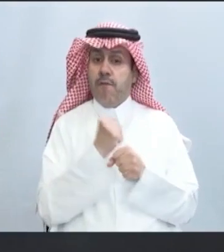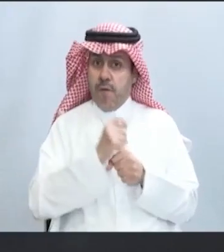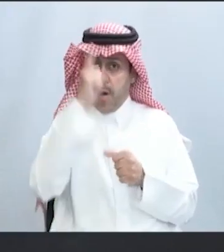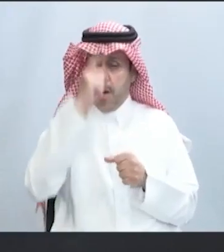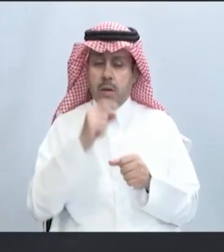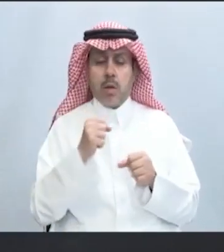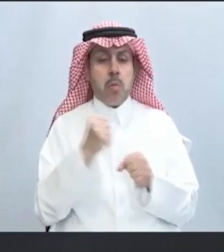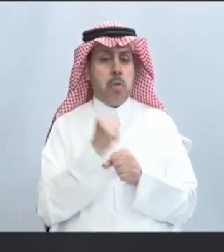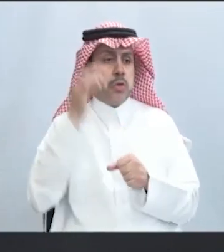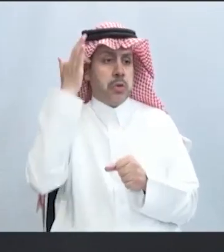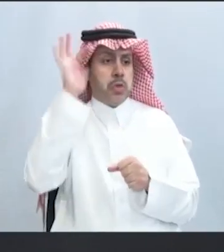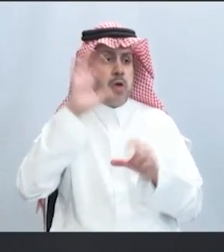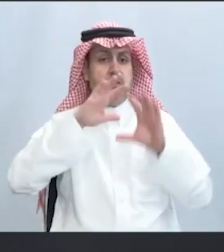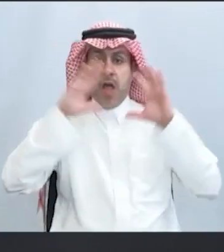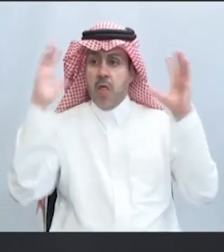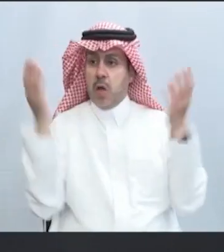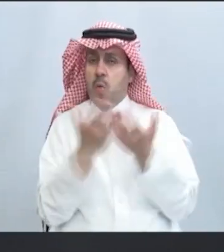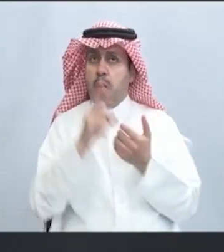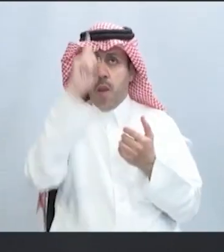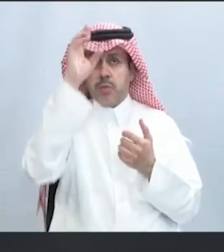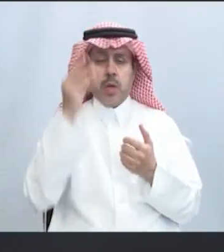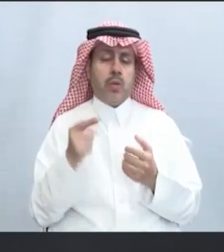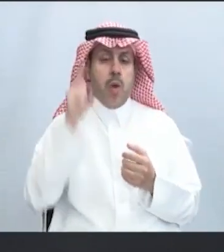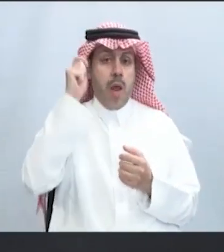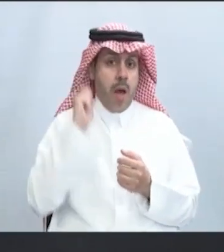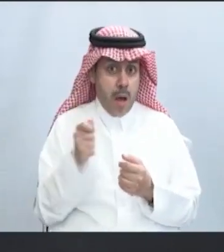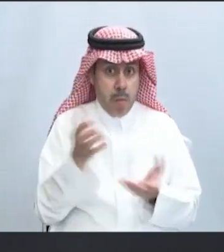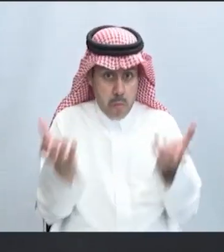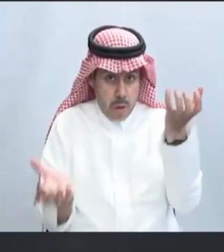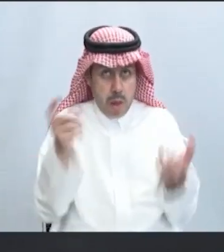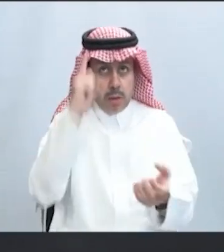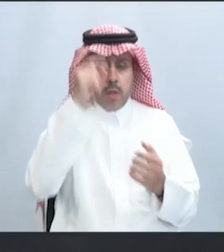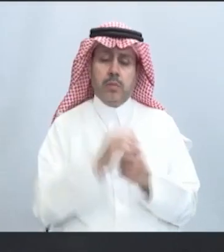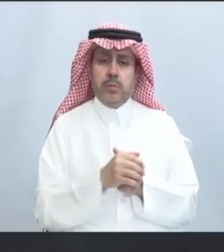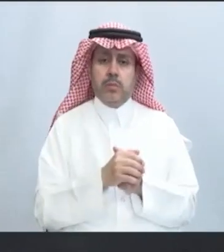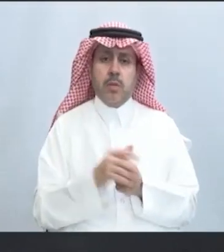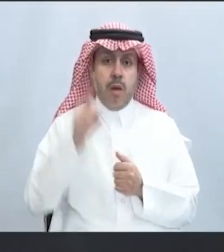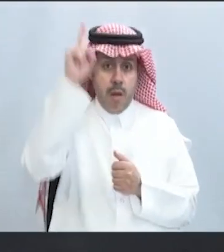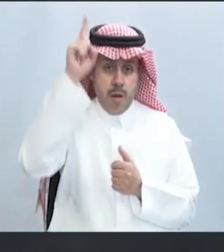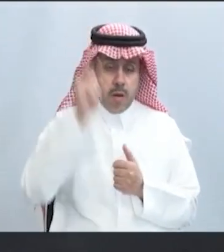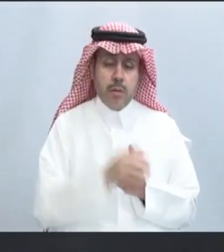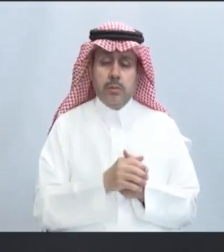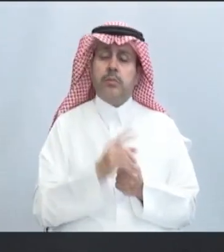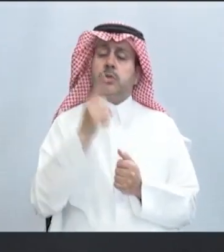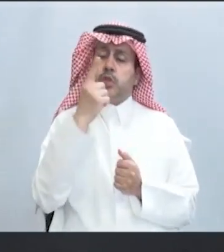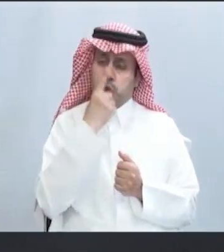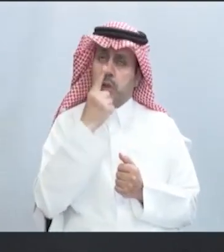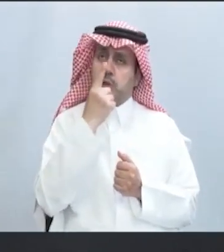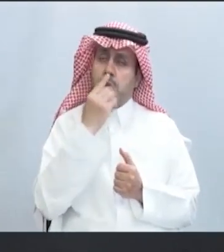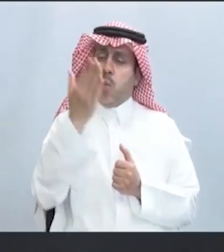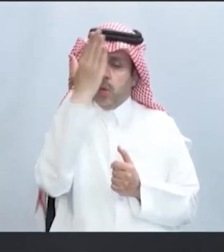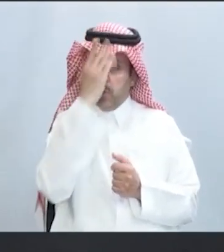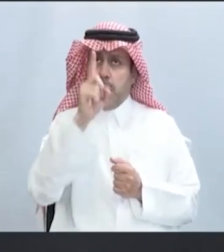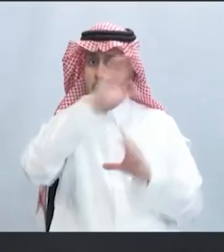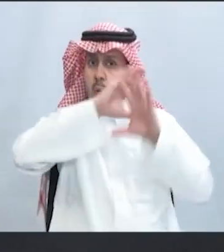المتصرف لهذا الكون وانه هو الحكم العدل سبحانه وتعالى وانه هو المستحق لجميع انواع العباده سبحانه